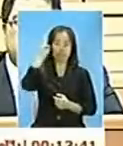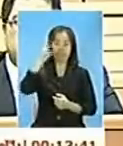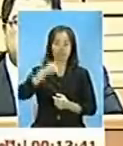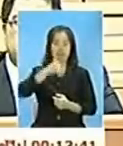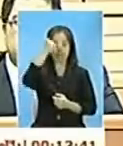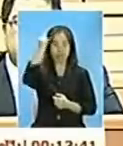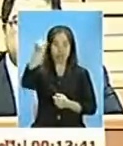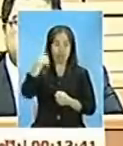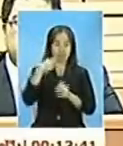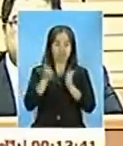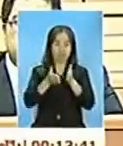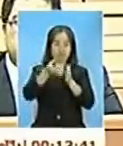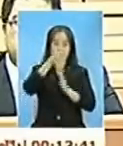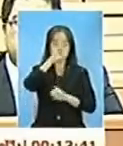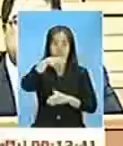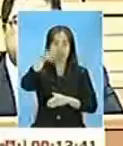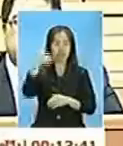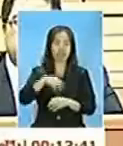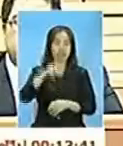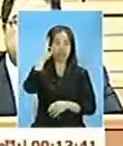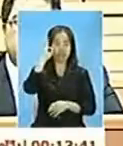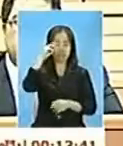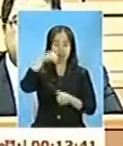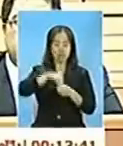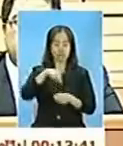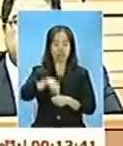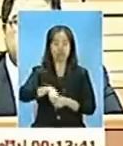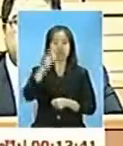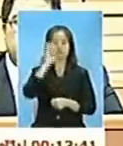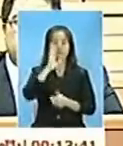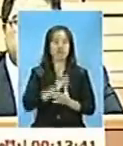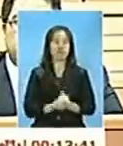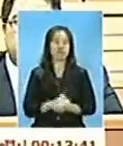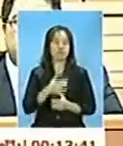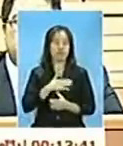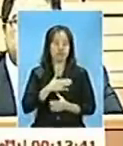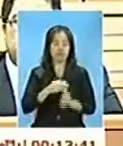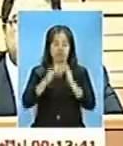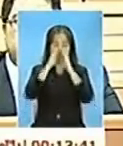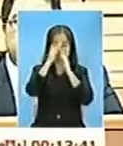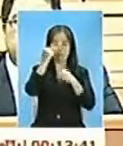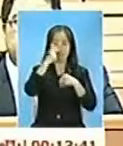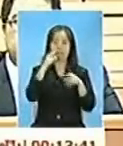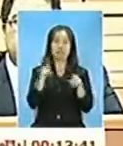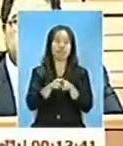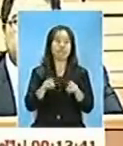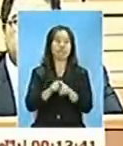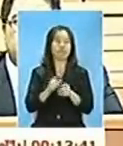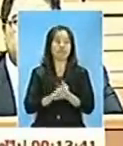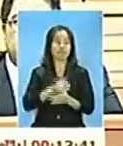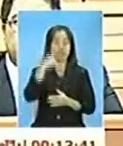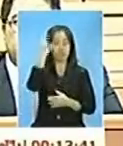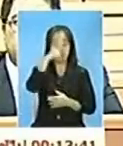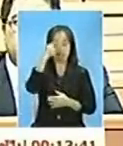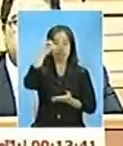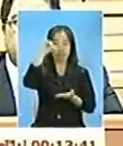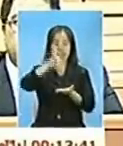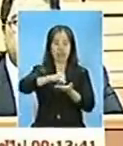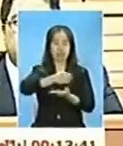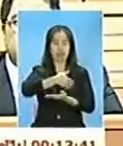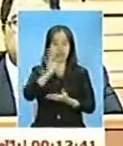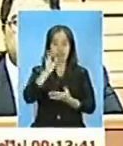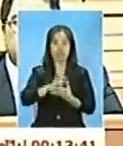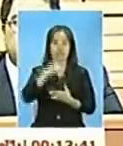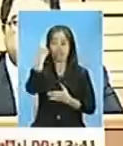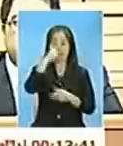นู่นมาที่นี่มันสาบานไม่มีใครเชื่อหรอกครับผมก็สาบานได้ฮะก็ขอให้ใครมันชิบหายเป็นไปแล้วกันถ้า